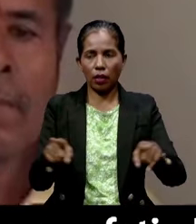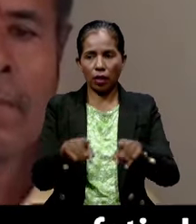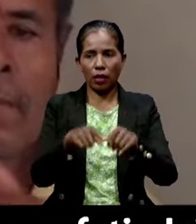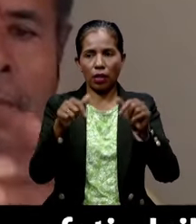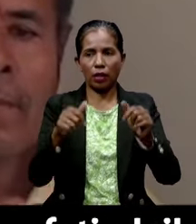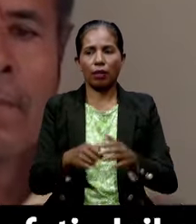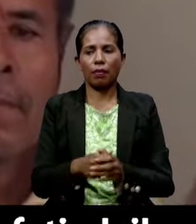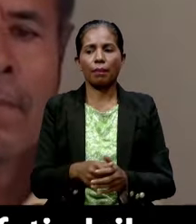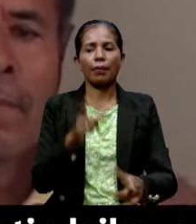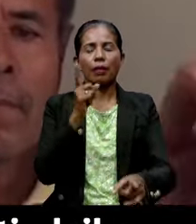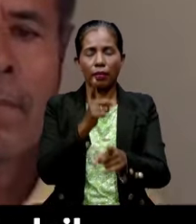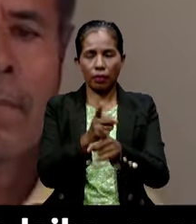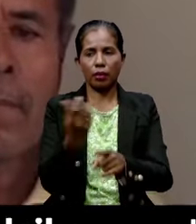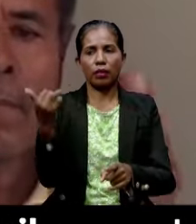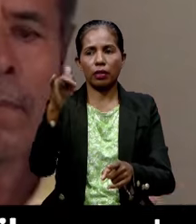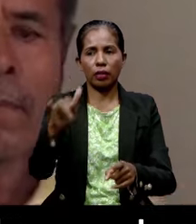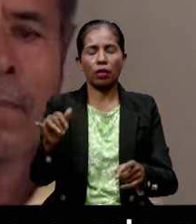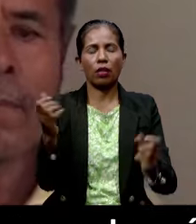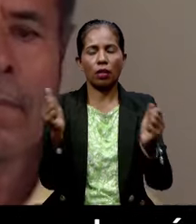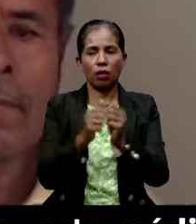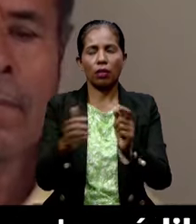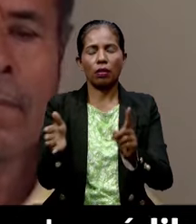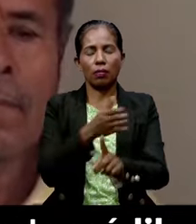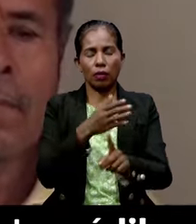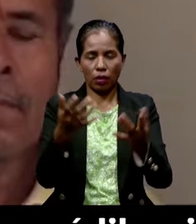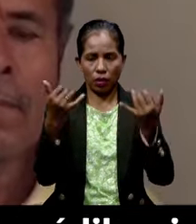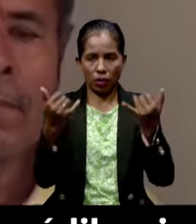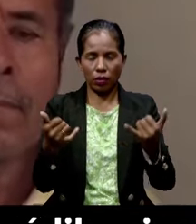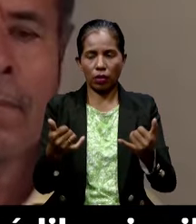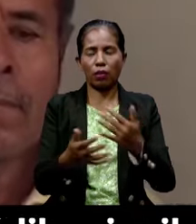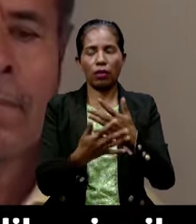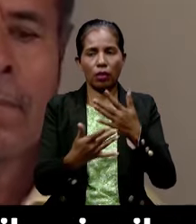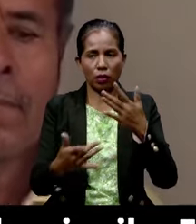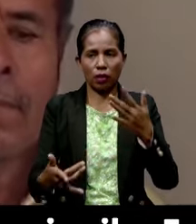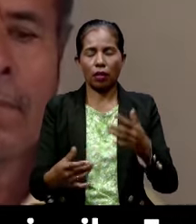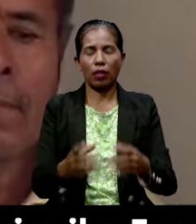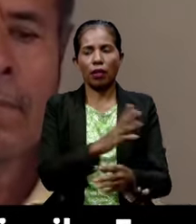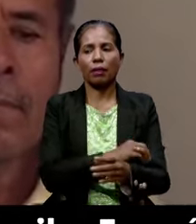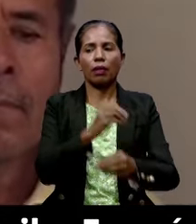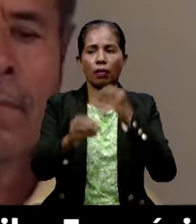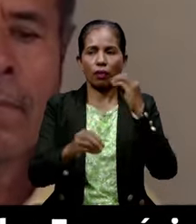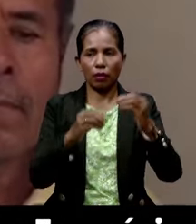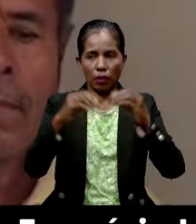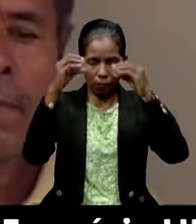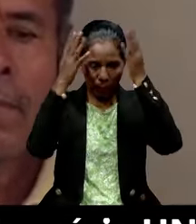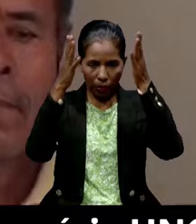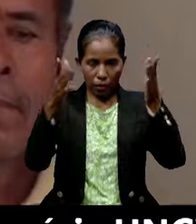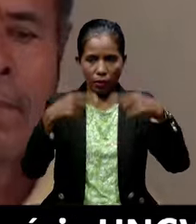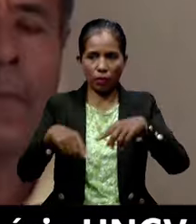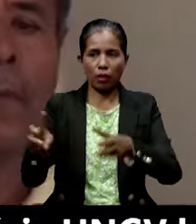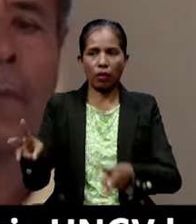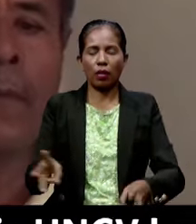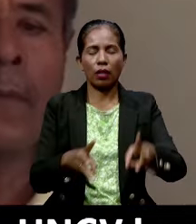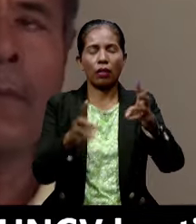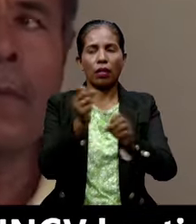aga memang dunia sida o sida bakmar memang kakuntes ane sana to niarang antau ne signifika mestine bana dana alai bak